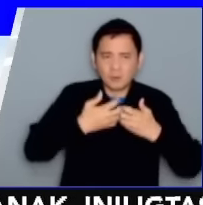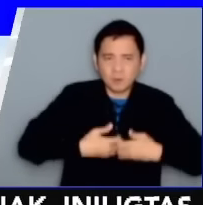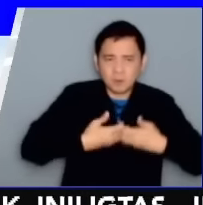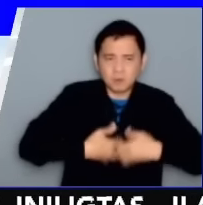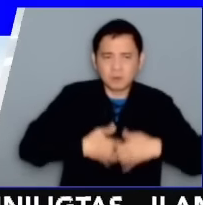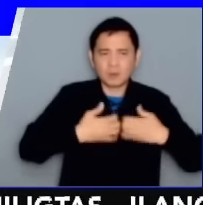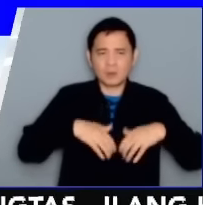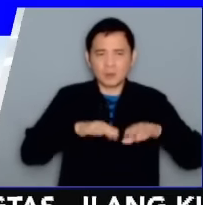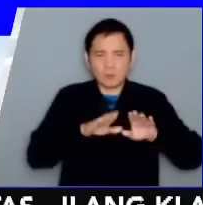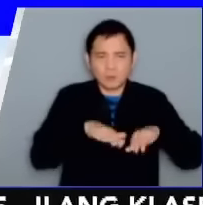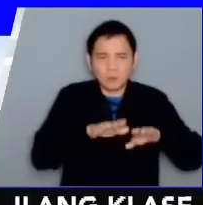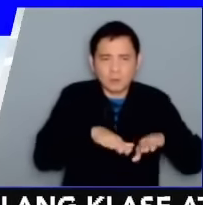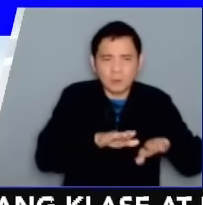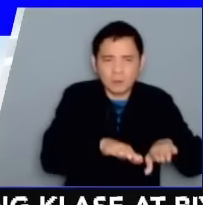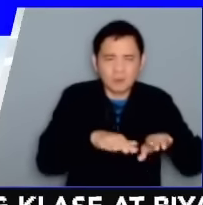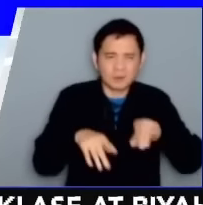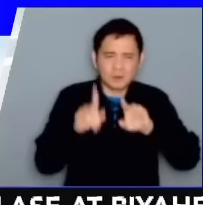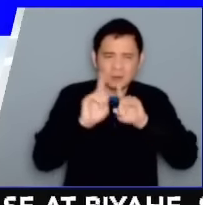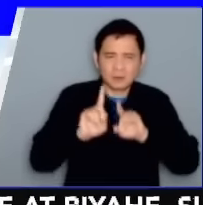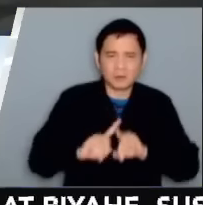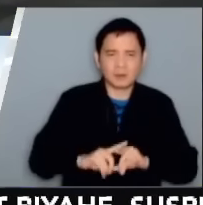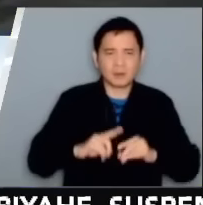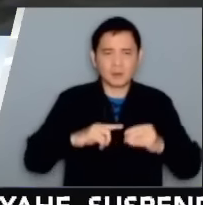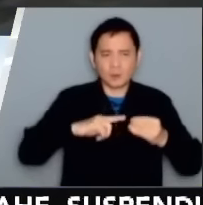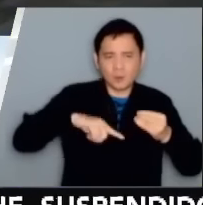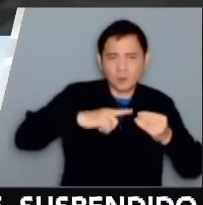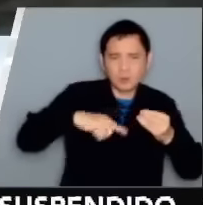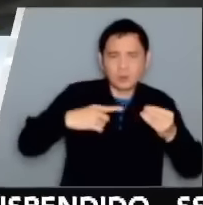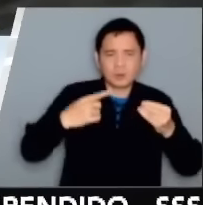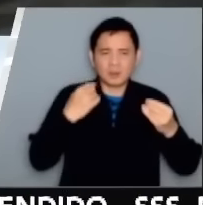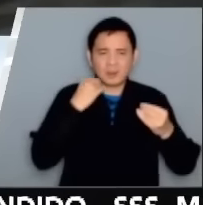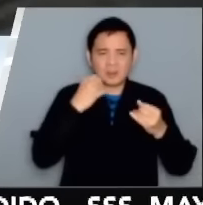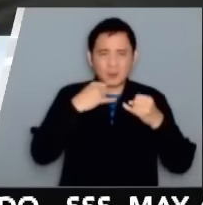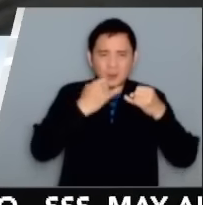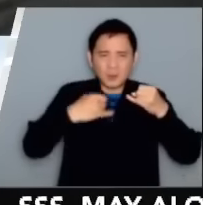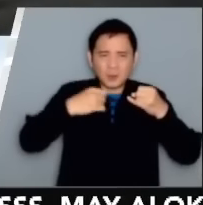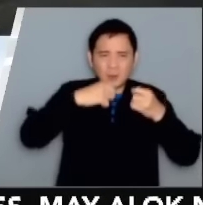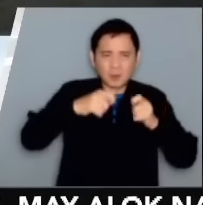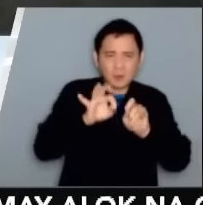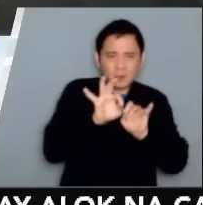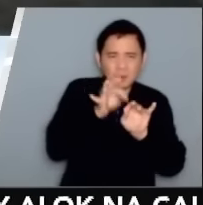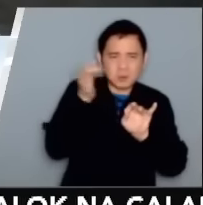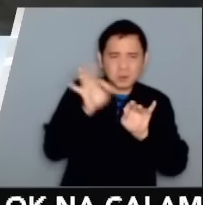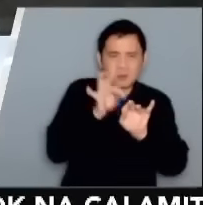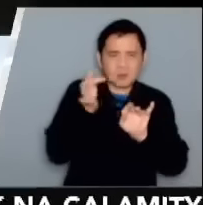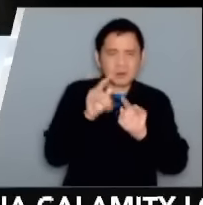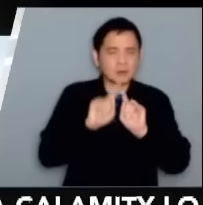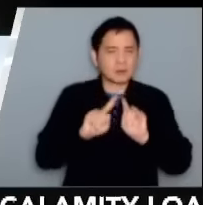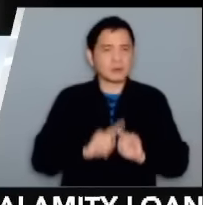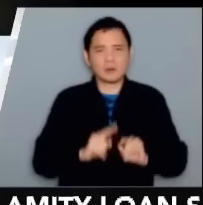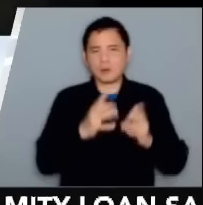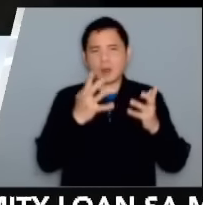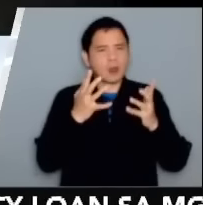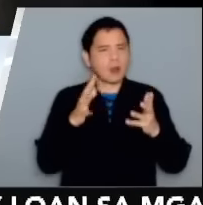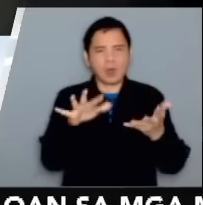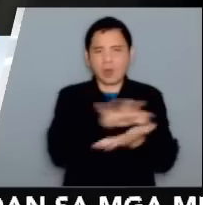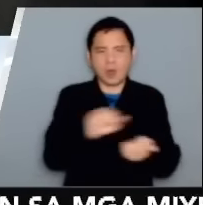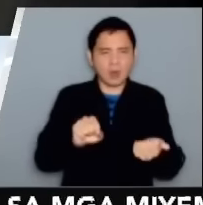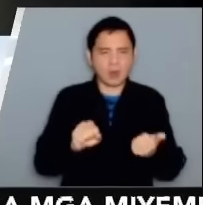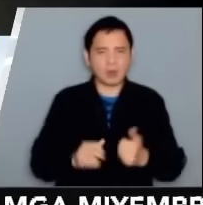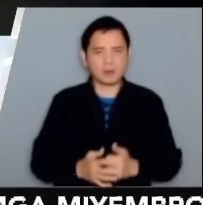pati mga damit namin nabasa tapos pumalo pa yung kotse nasira din yung opisina namin hiling ni tatay